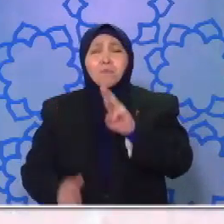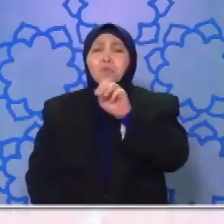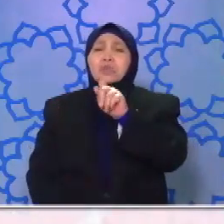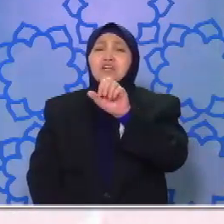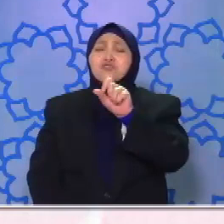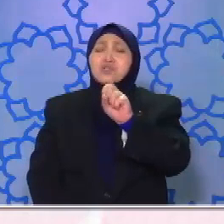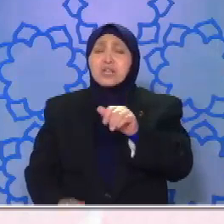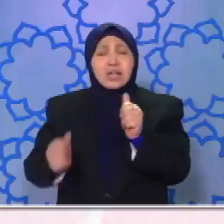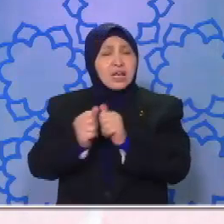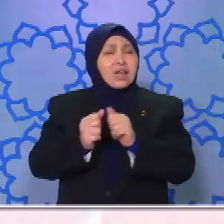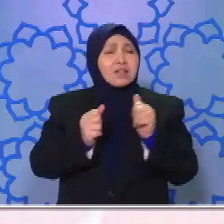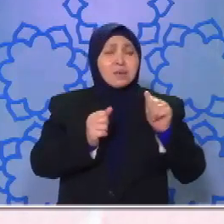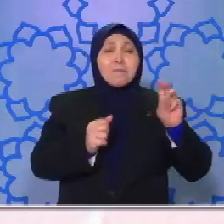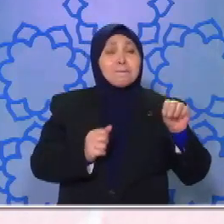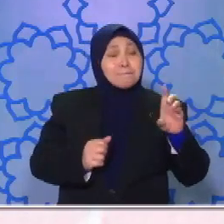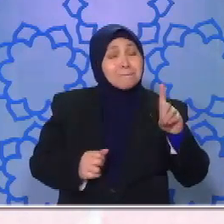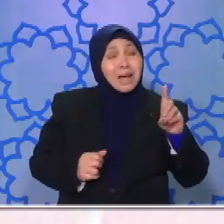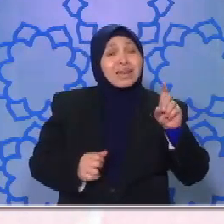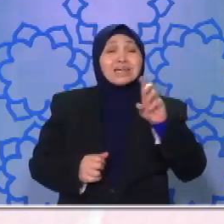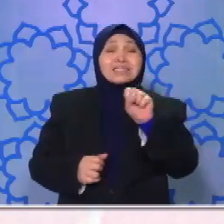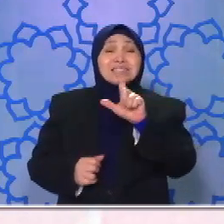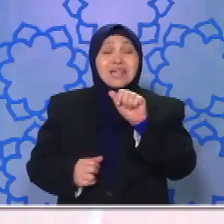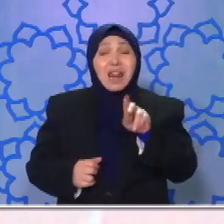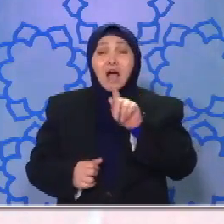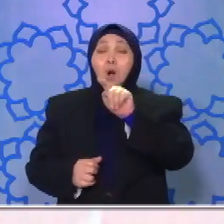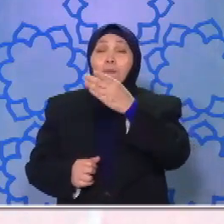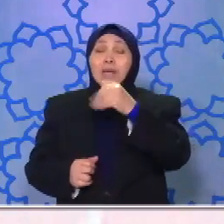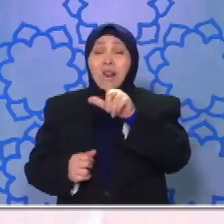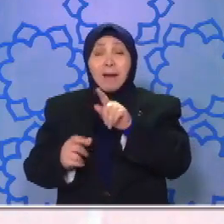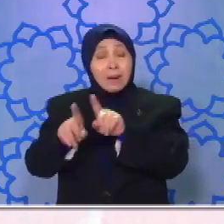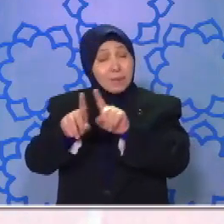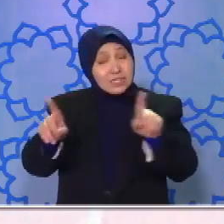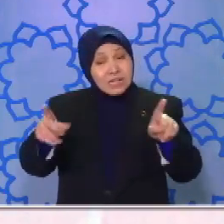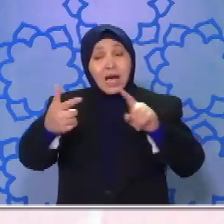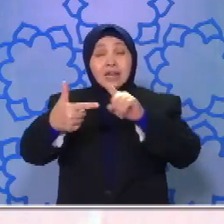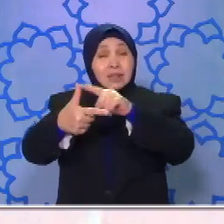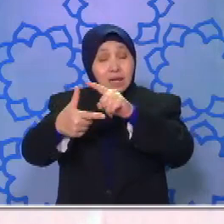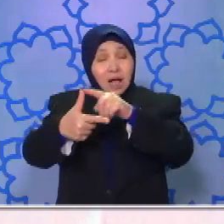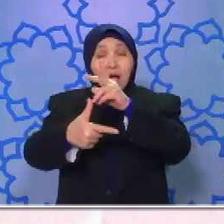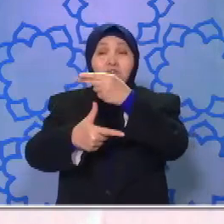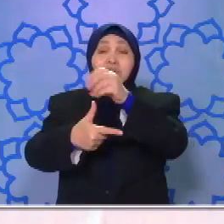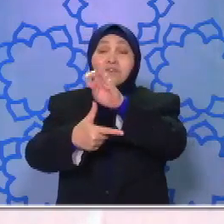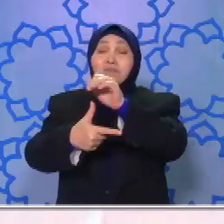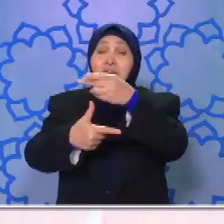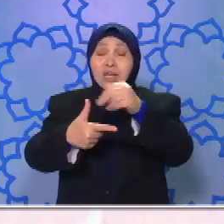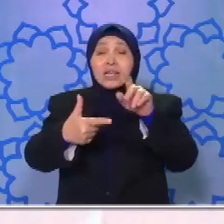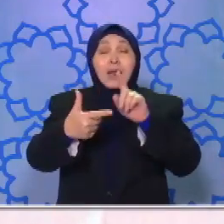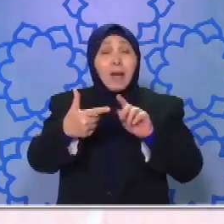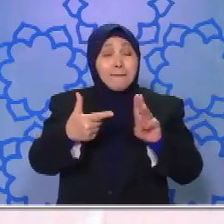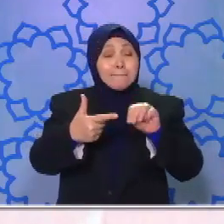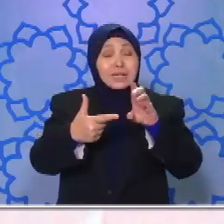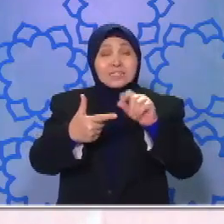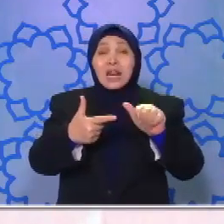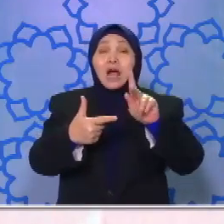kita dah belajar dahulu dengan maksilah tawilah. Perbezaan majais mufassil hakiki dan maksilah